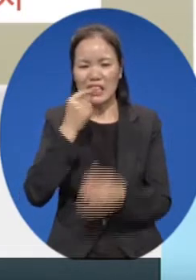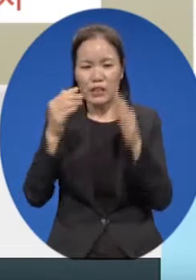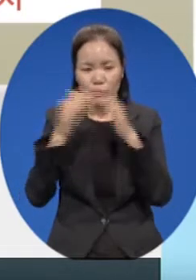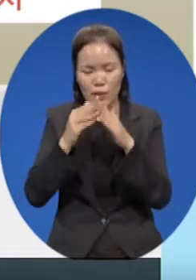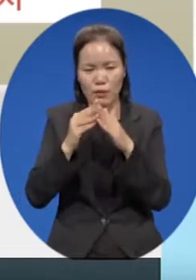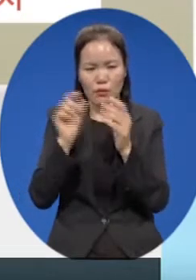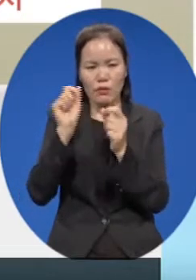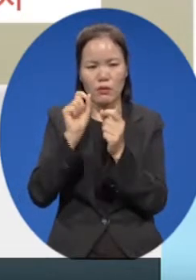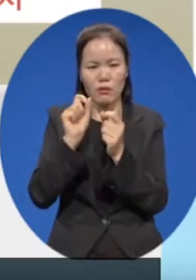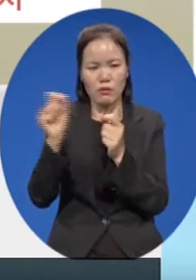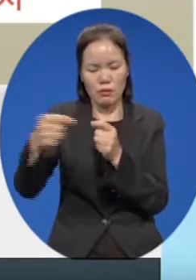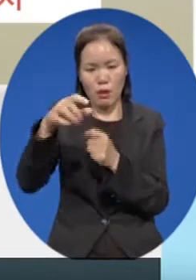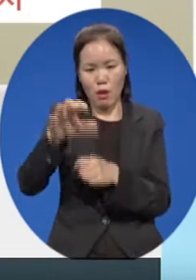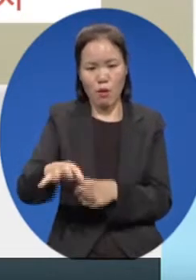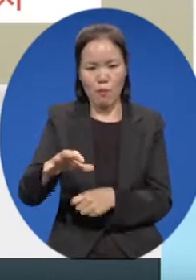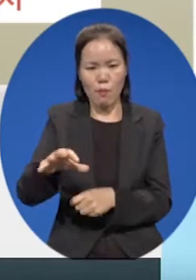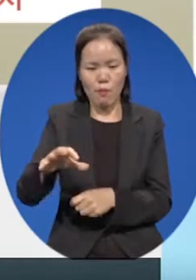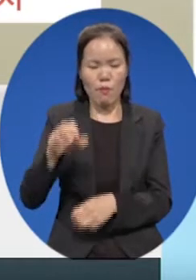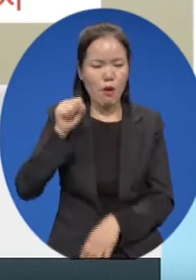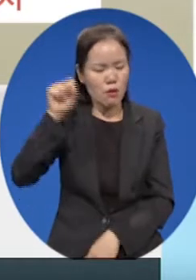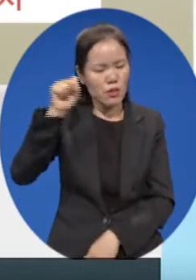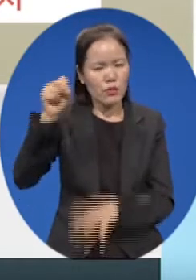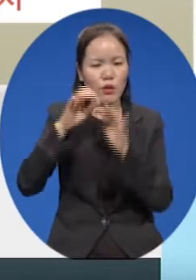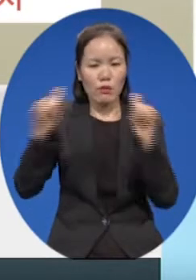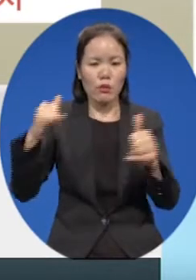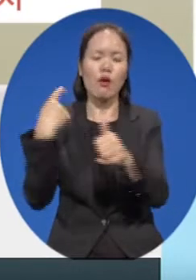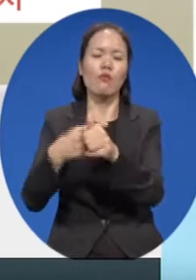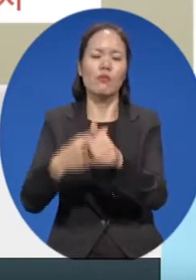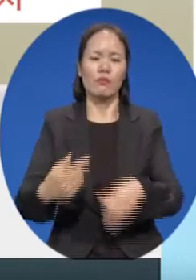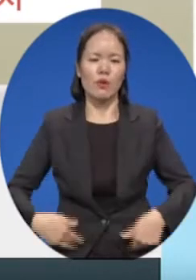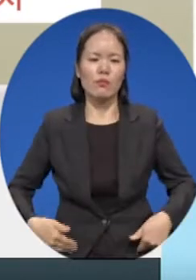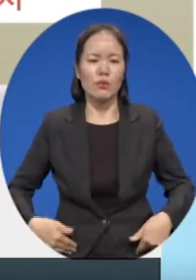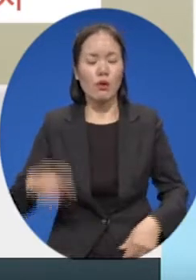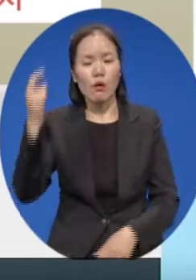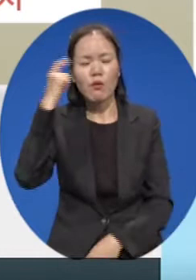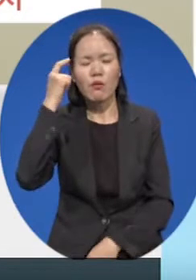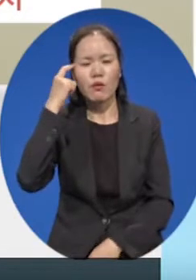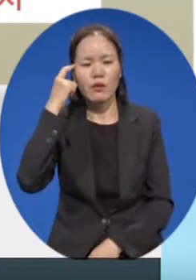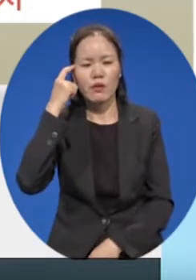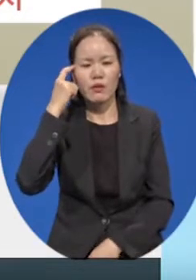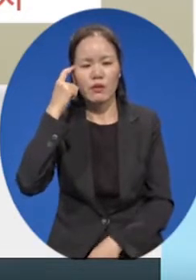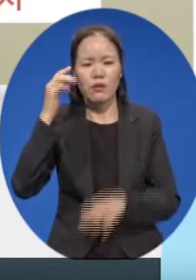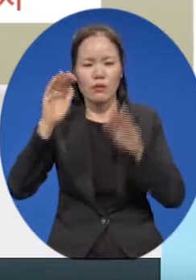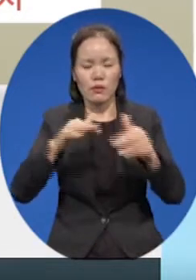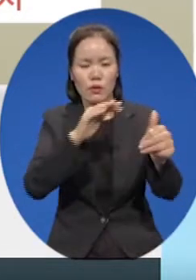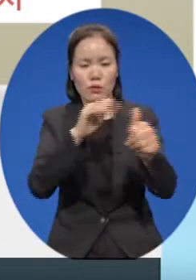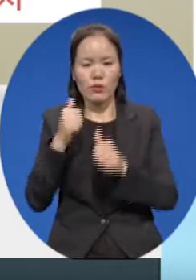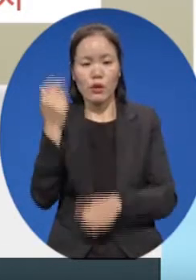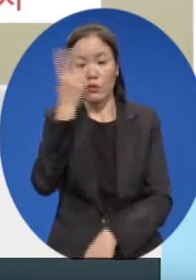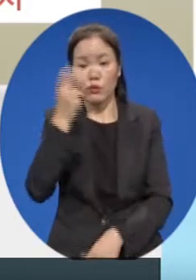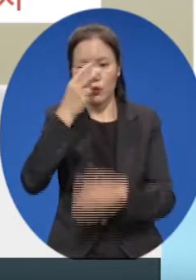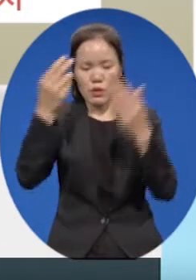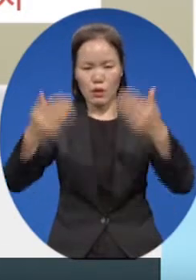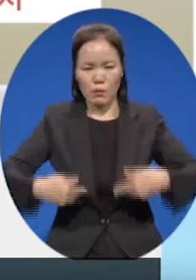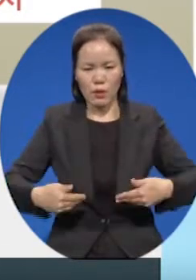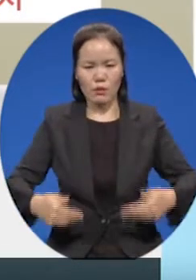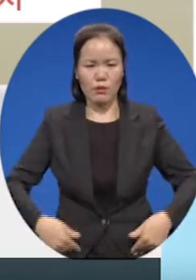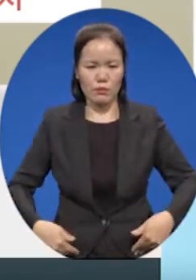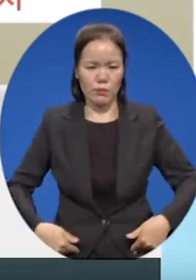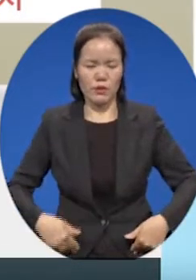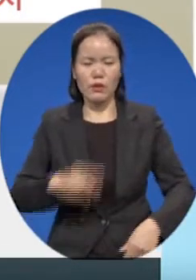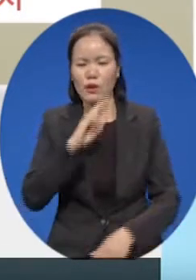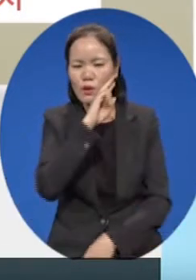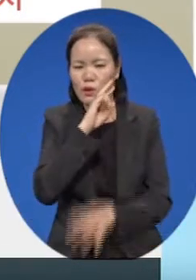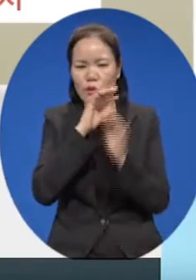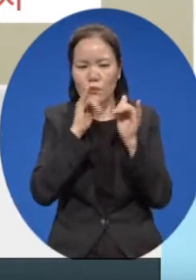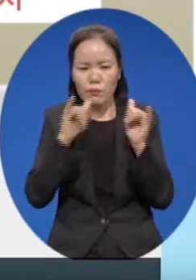분은 당연히 비판을 하지 않을 수 없는 겁니다. 왜냐하면 이분은 지금 현재 그 소환 조사를 받아야 되는 피의자 신분으로